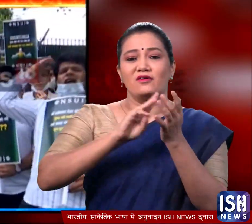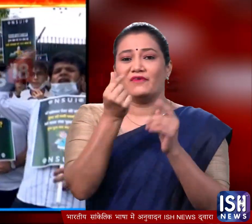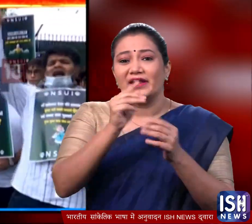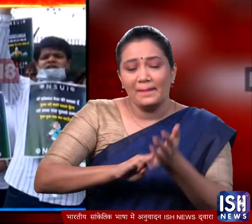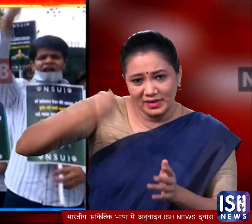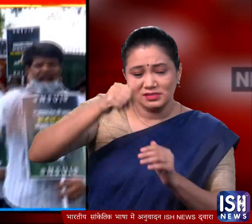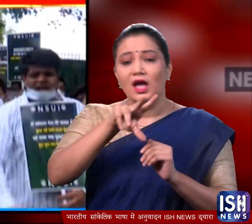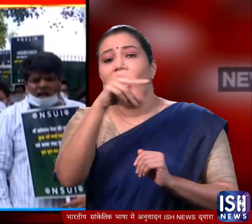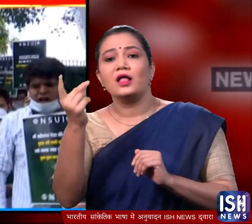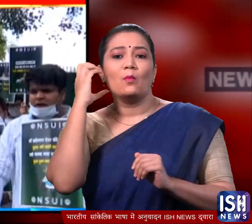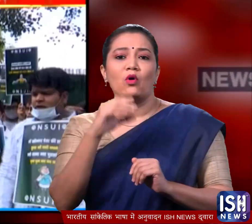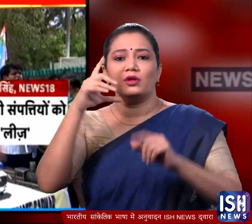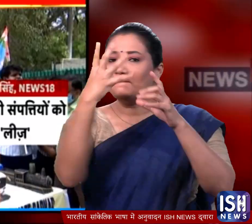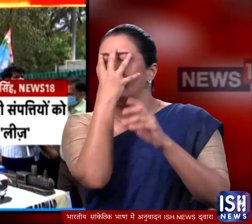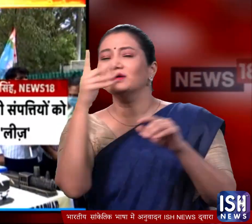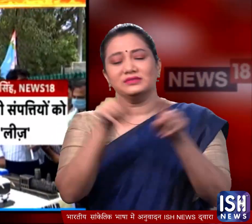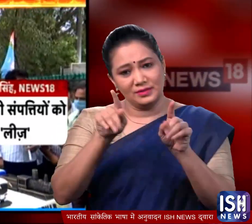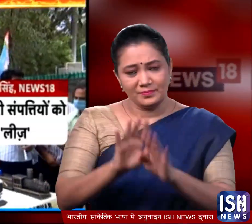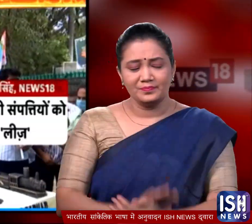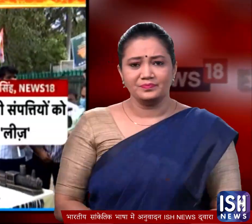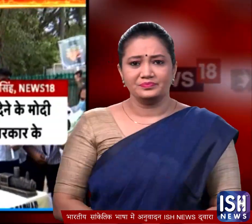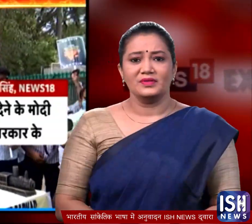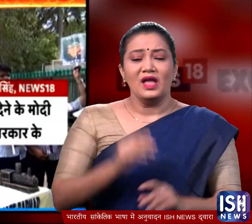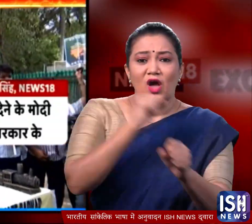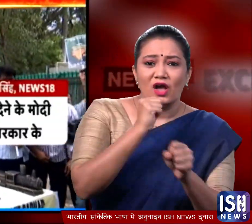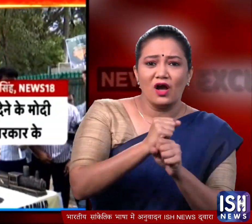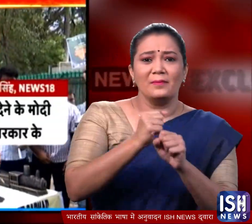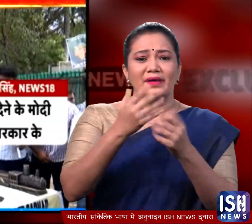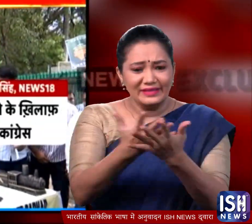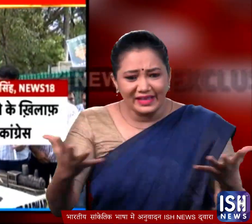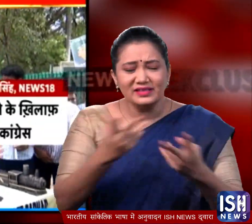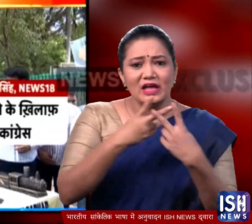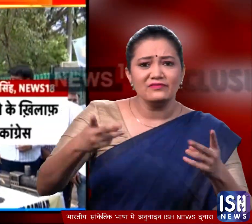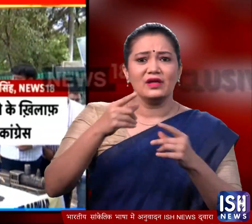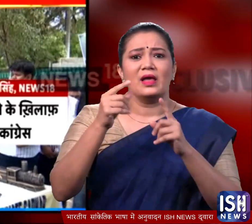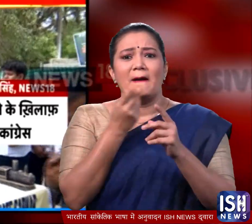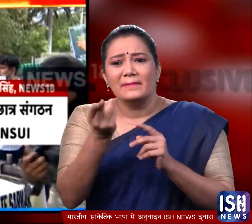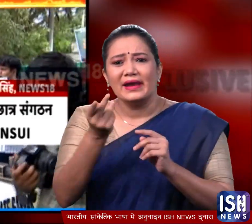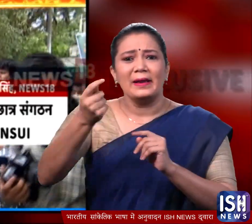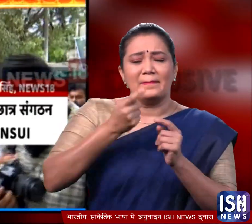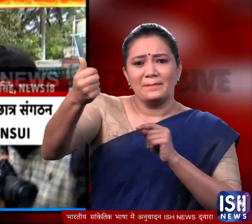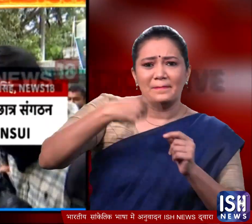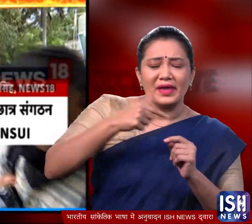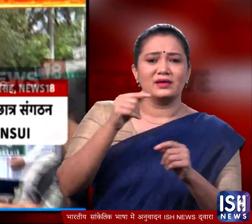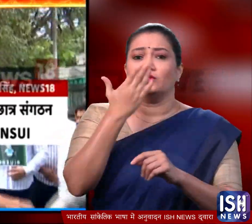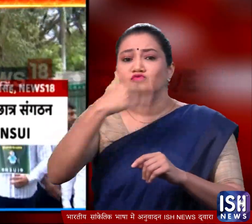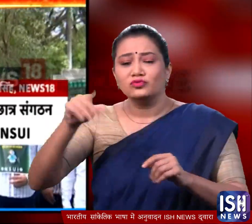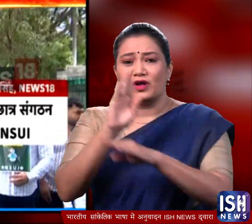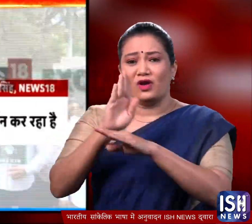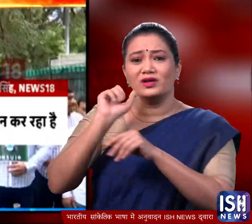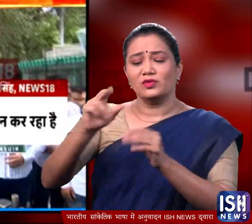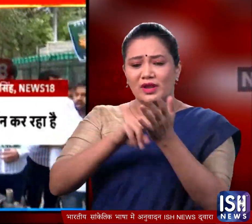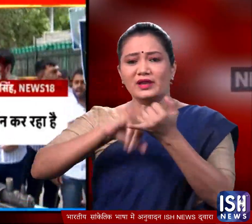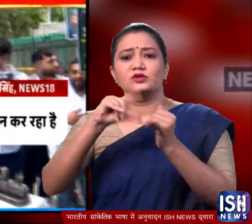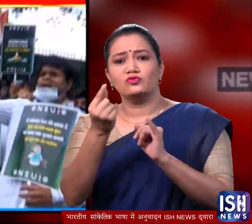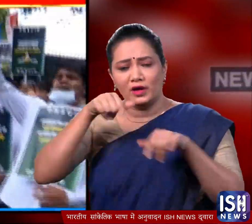दूसरे के चेहरे पर प्रधानमंत्री का मास्क दिखा। सरकारी संपत्तियों को लीज पर देने के मोदी सरकार के फैसले के खिलाफ कांग्रेस का छात्र संगठन